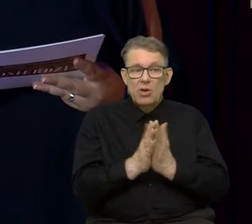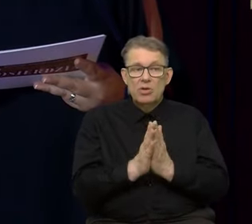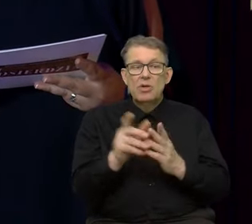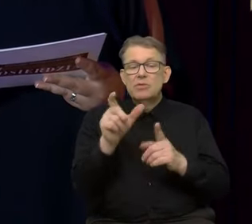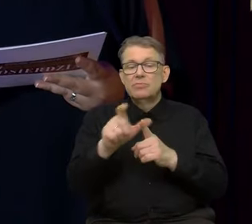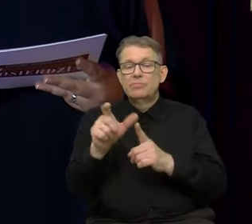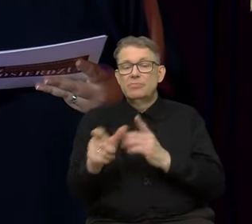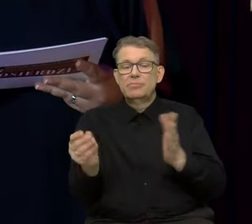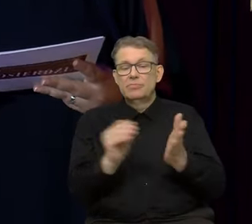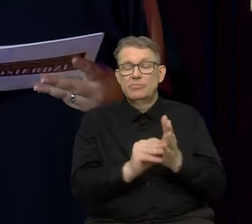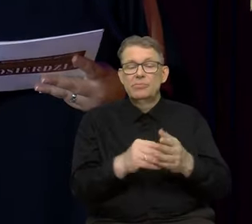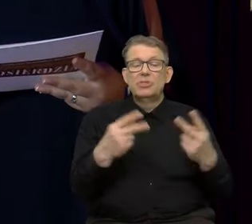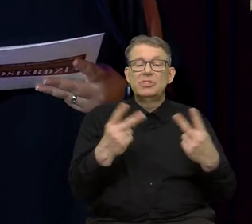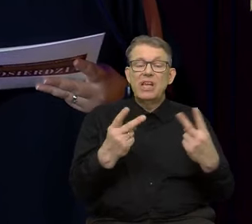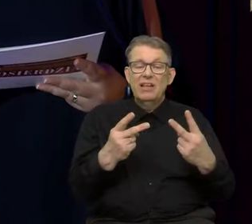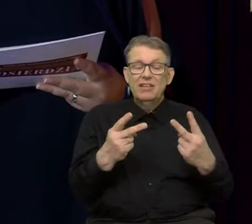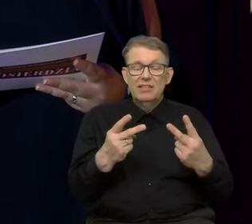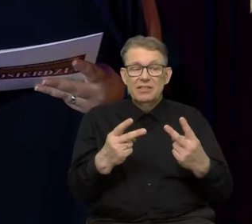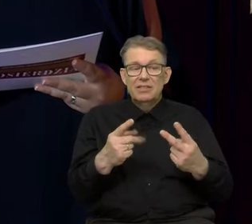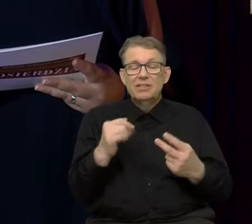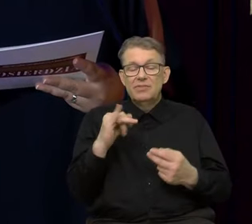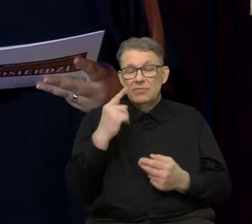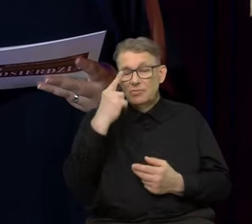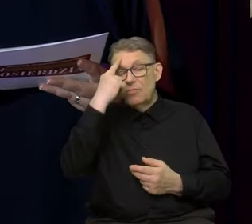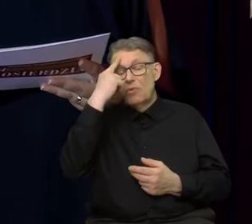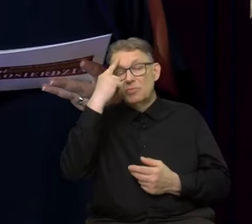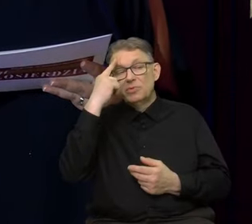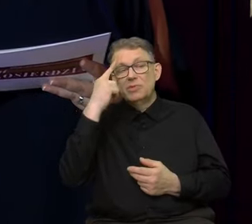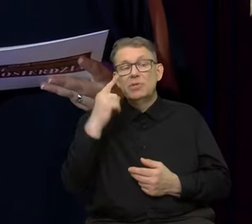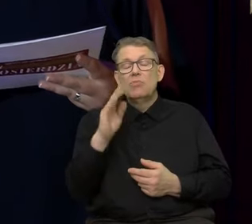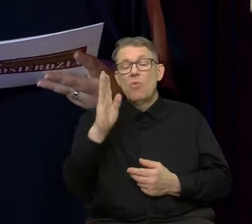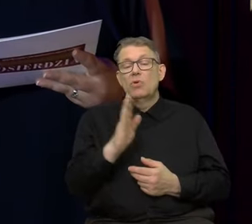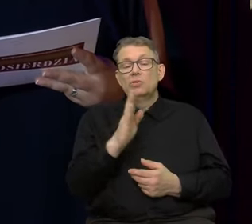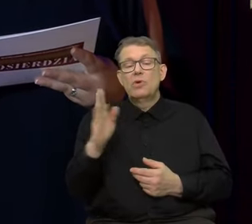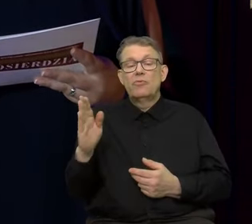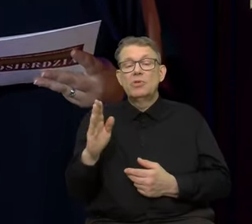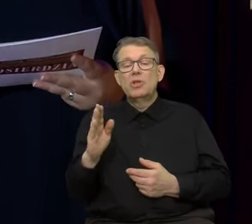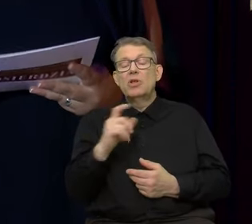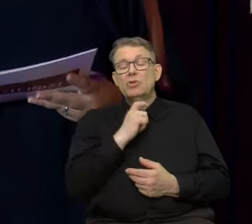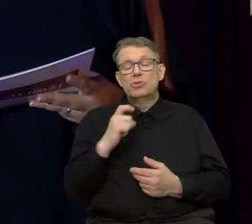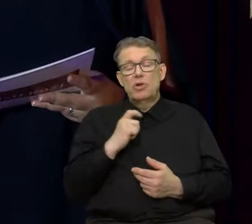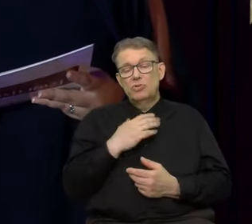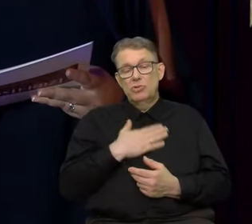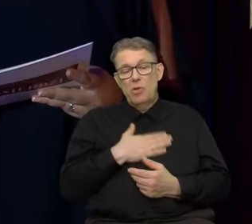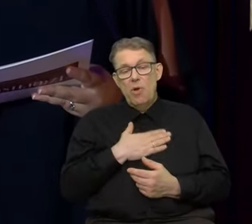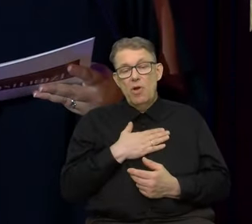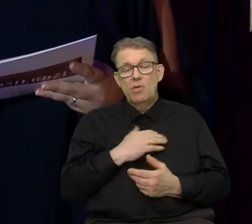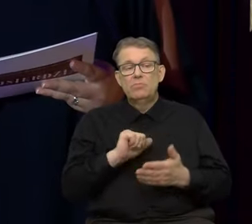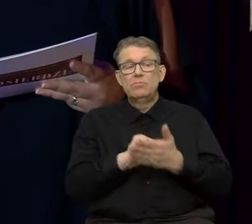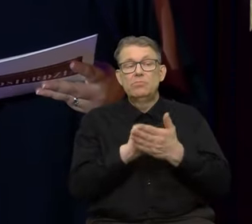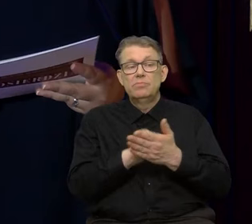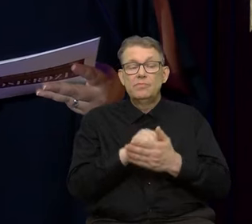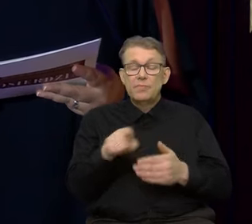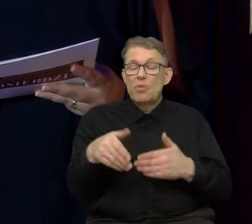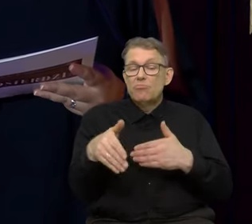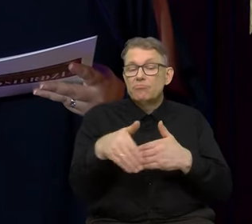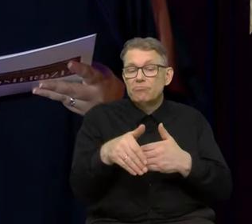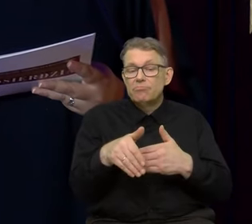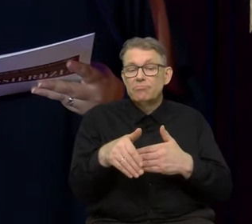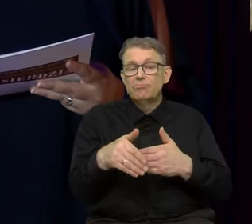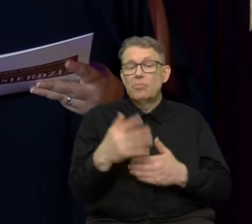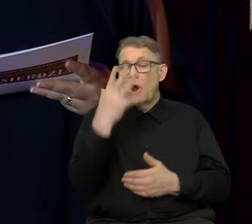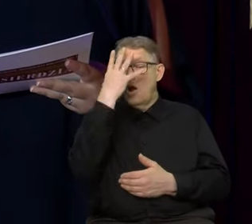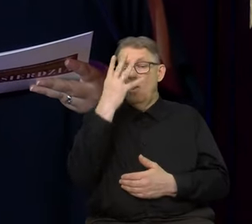fragmentami dziennika i wspomnień błogosławionego księdza Michała Sopoćki. Publikacja przybliża